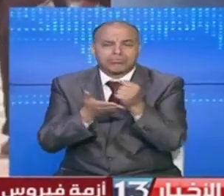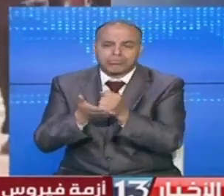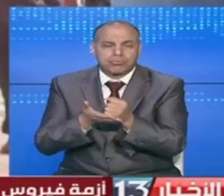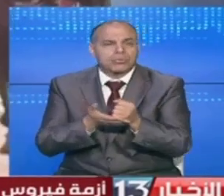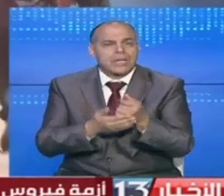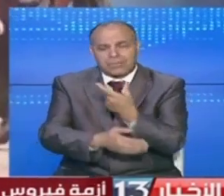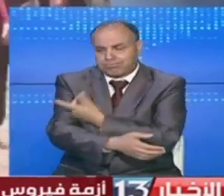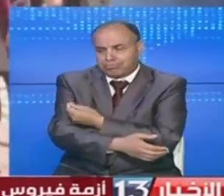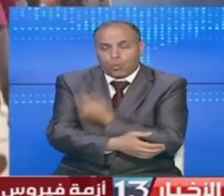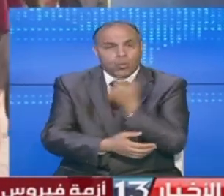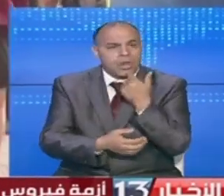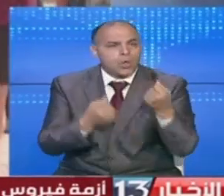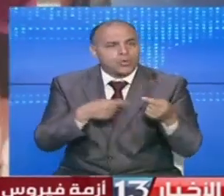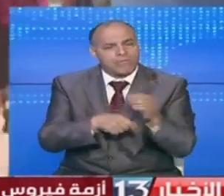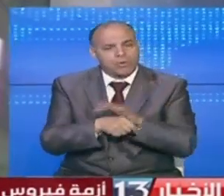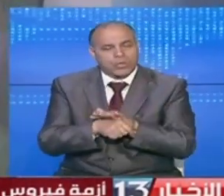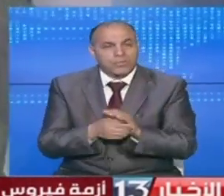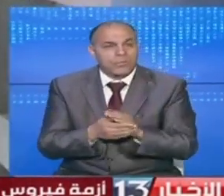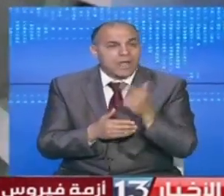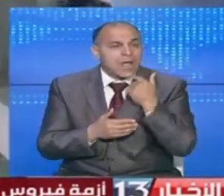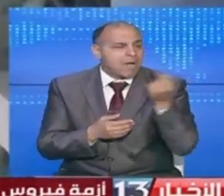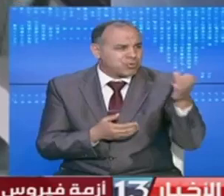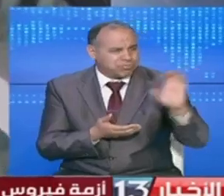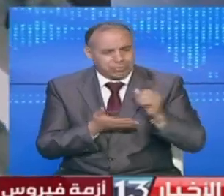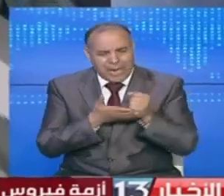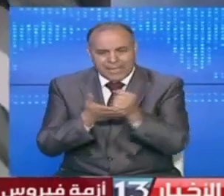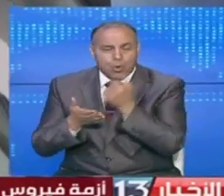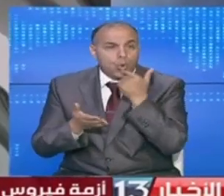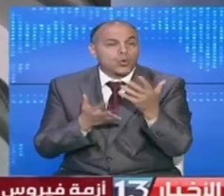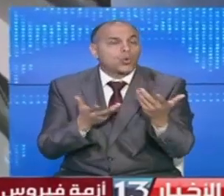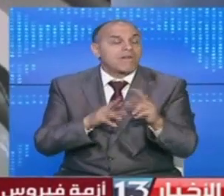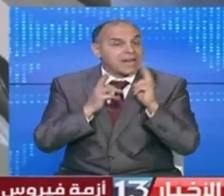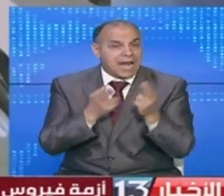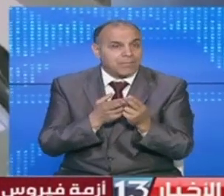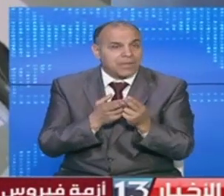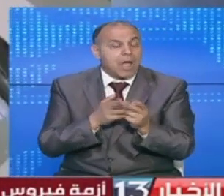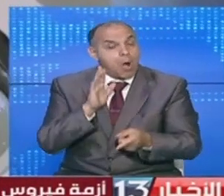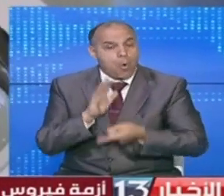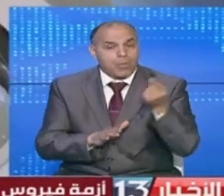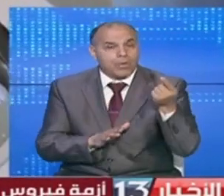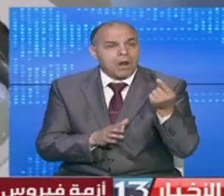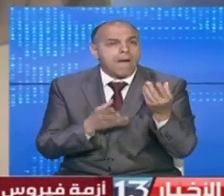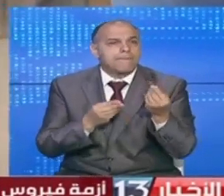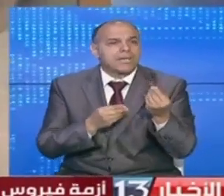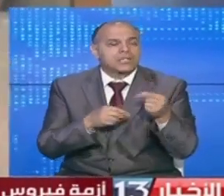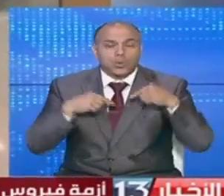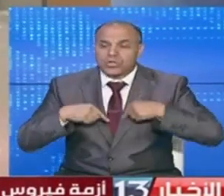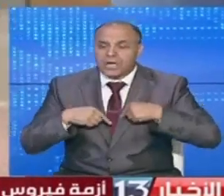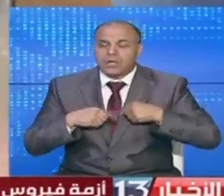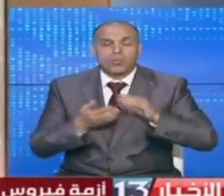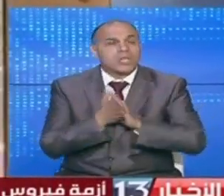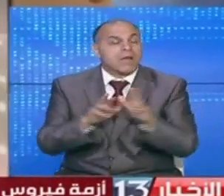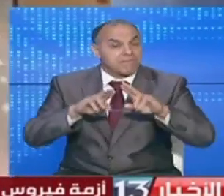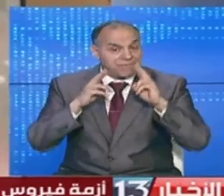لإيجاد لقاح فعال ضد فيروس كورونا، تبرعات ستطلق تعاونا عالميا غير مسبوق بين العديد من الحكومات